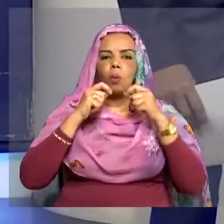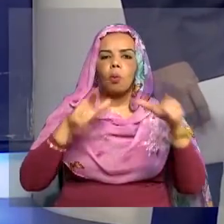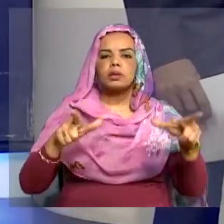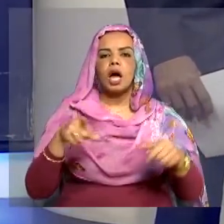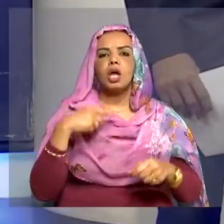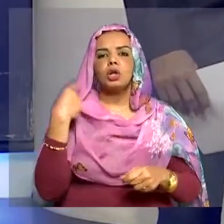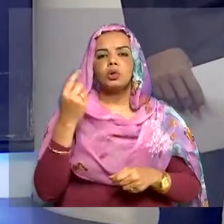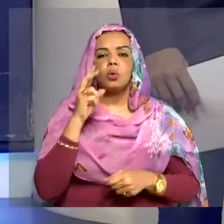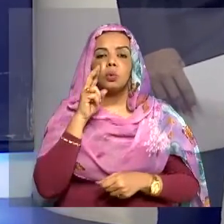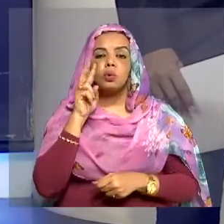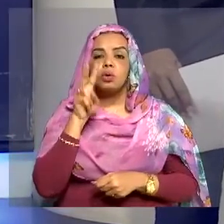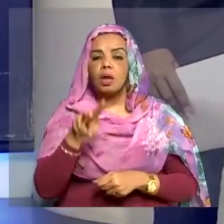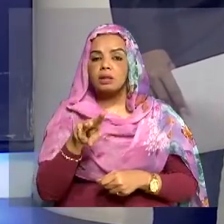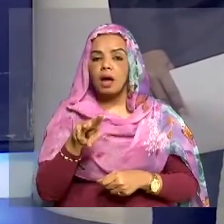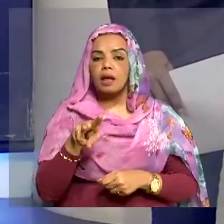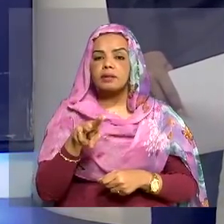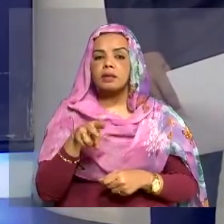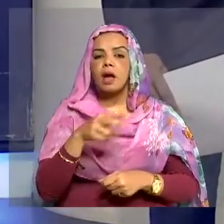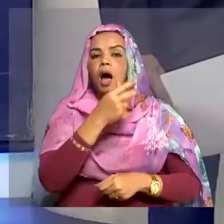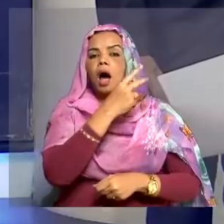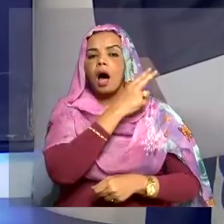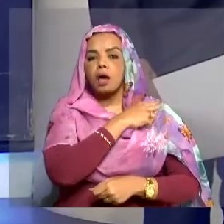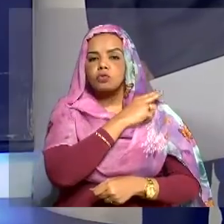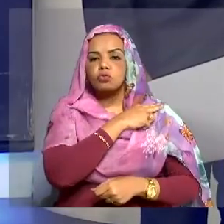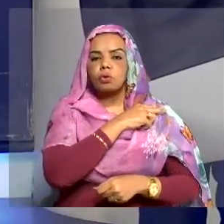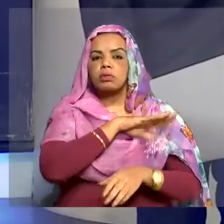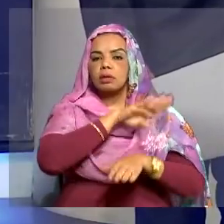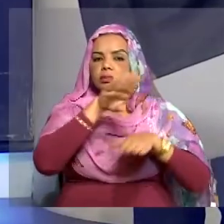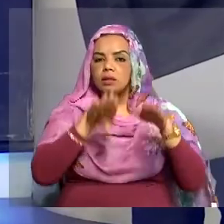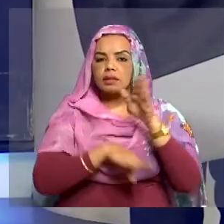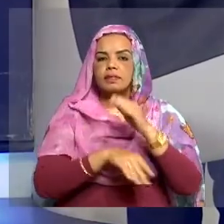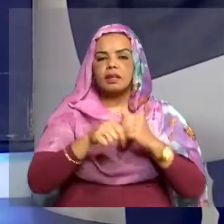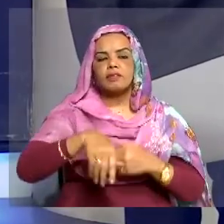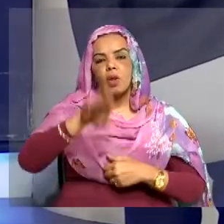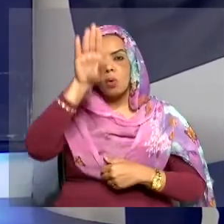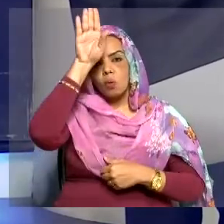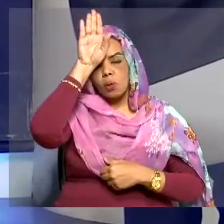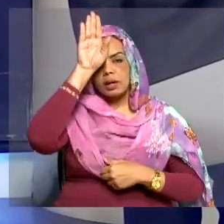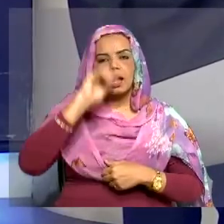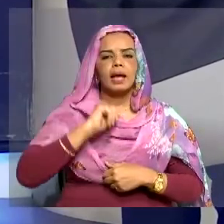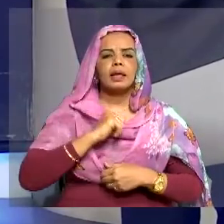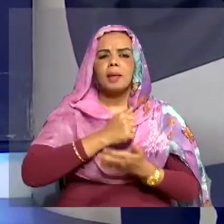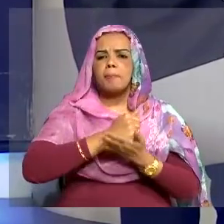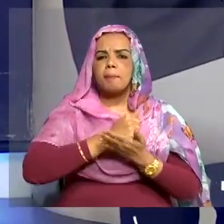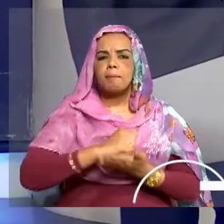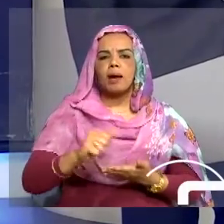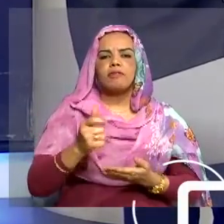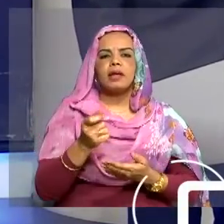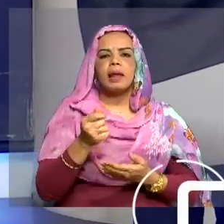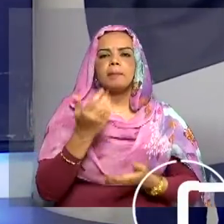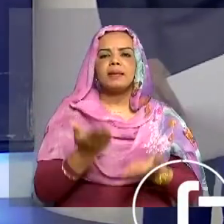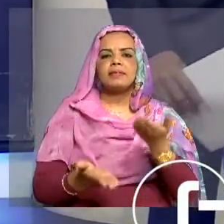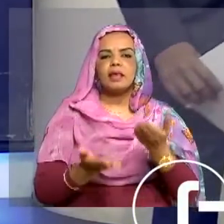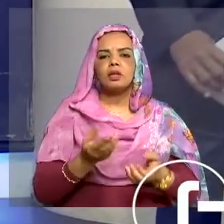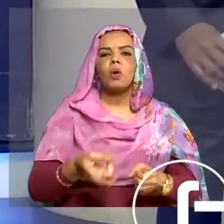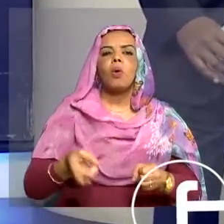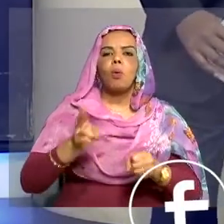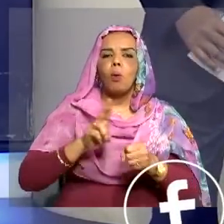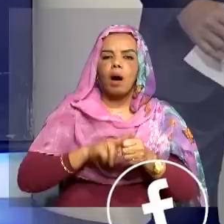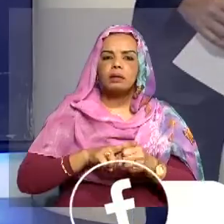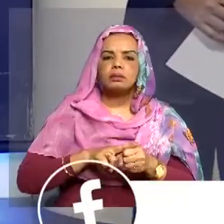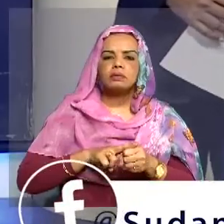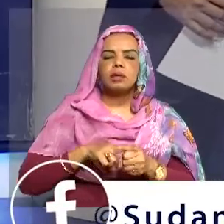ذي بصيرة أن السلطات التي تنزلت للولايات لم تصحبها ميزانيات، وحتى الذي